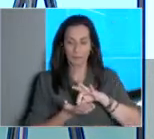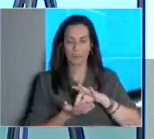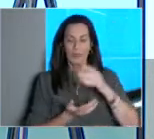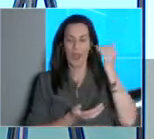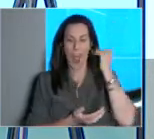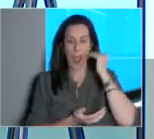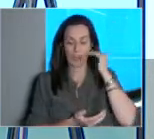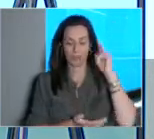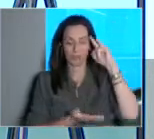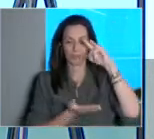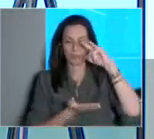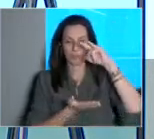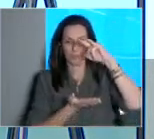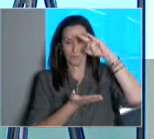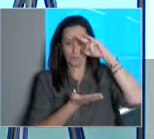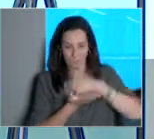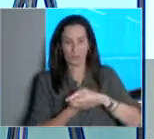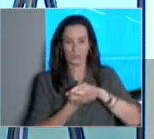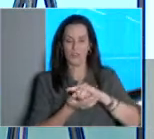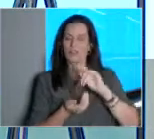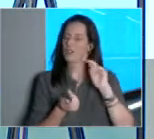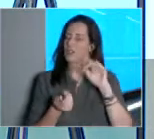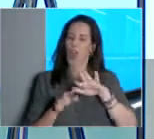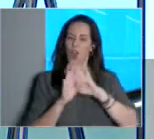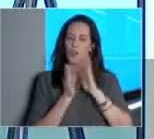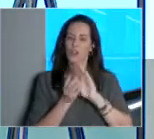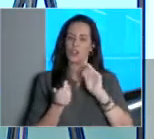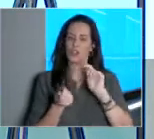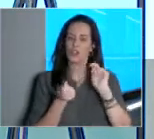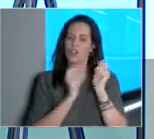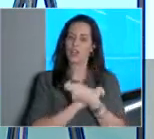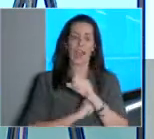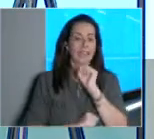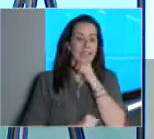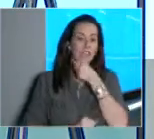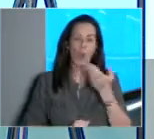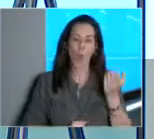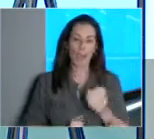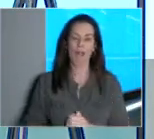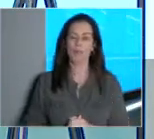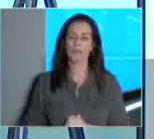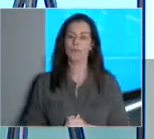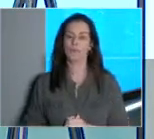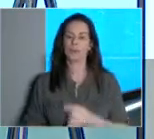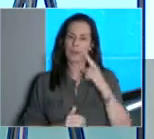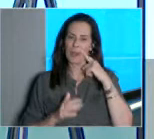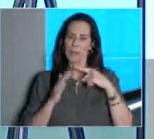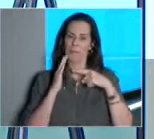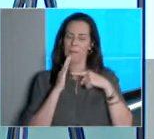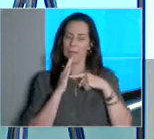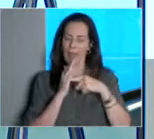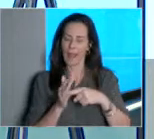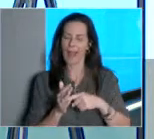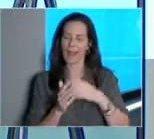ניל אמסטרונג, הנשר נחת ושינה את כל ההיסטוריה לעד. אז העיתון מציג פה בחזרה